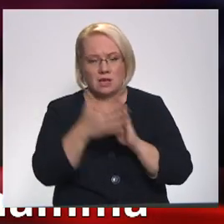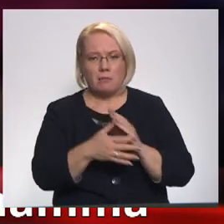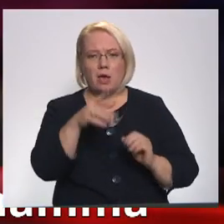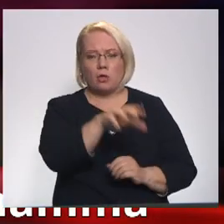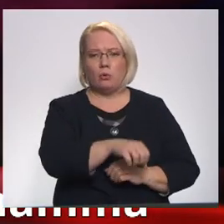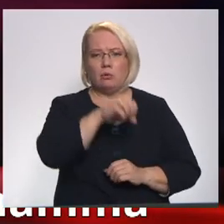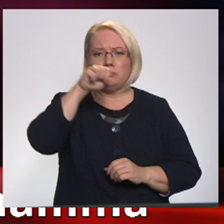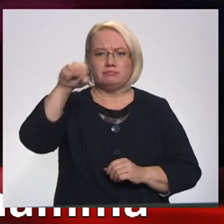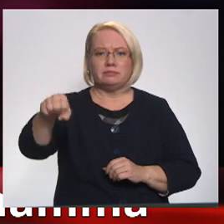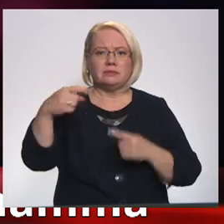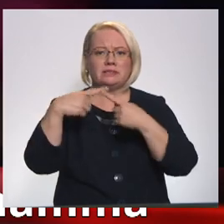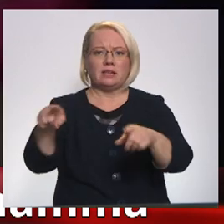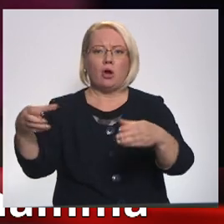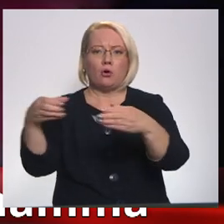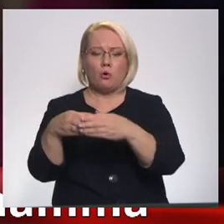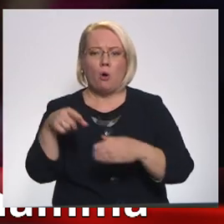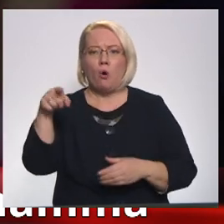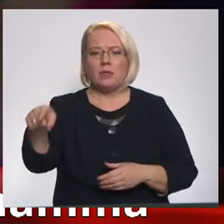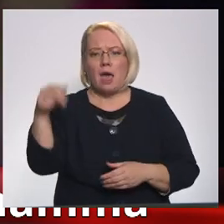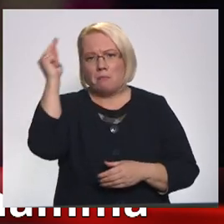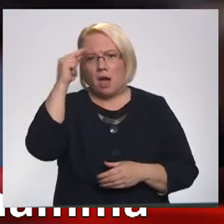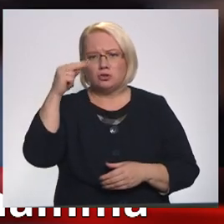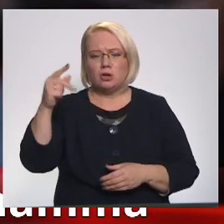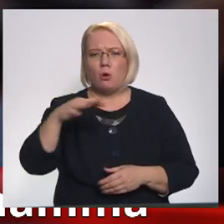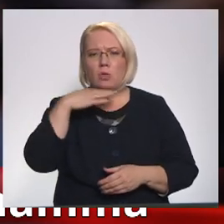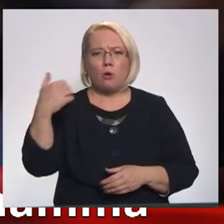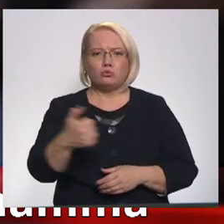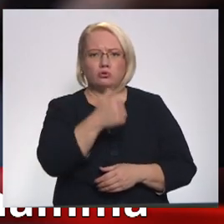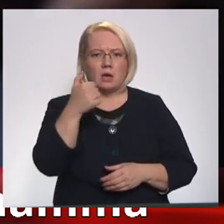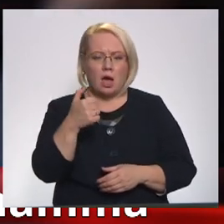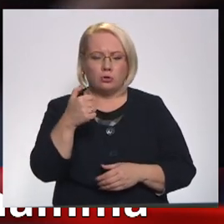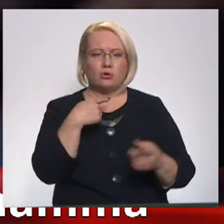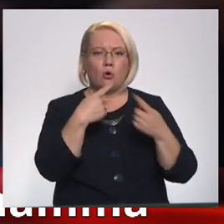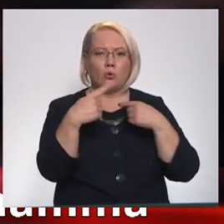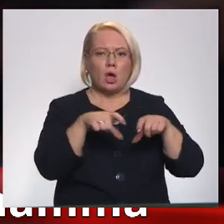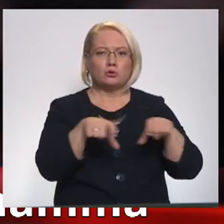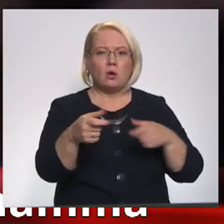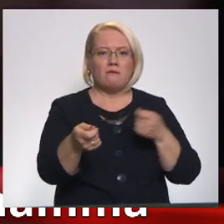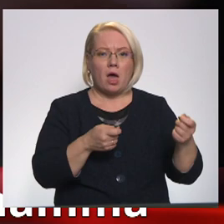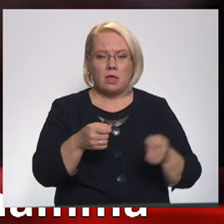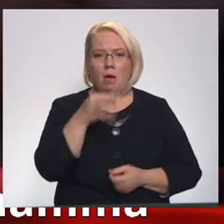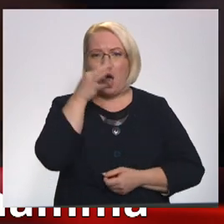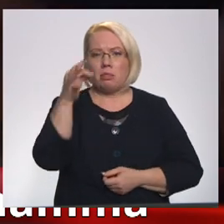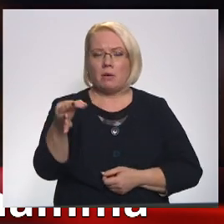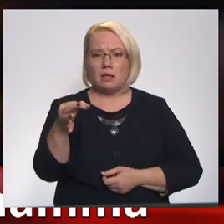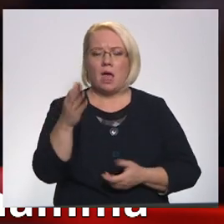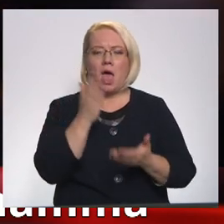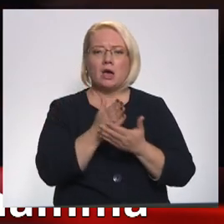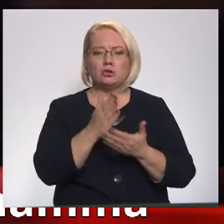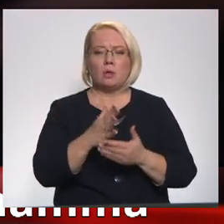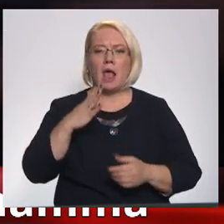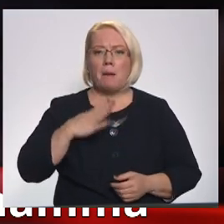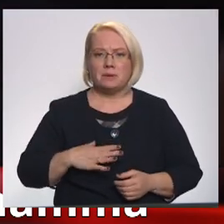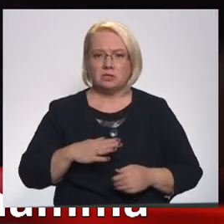pie citiem, kur šo valodu mācījušies jau vairākus gadus. Ir runāts ar skolas vadību, taču atbilde esot jāpaciešas un